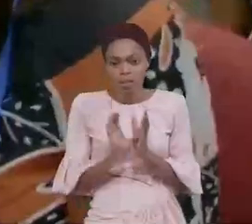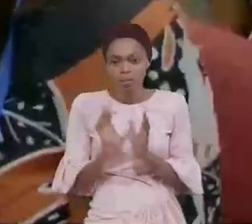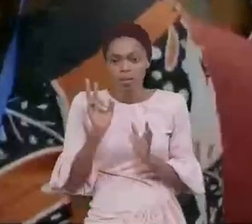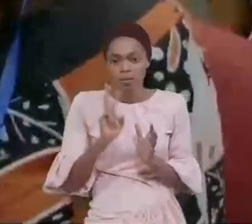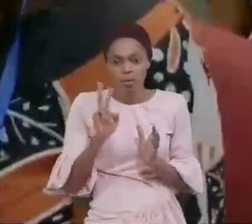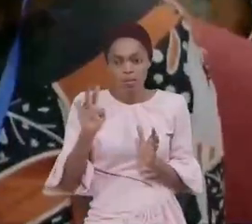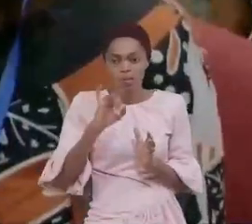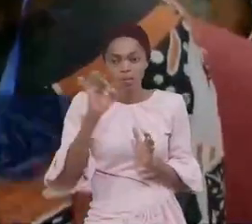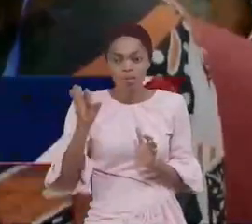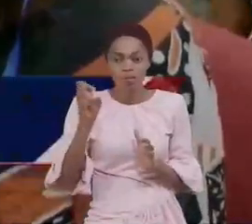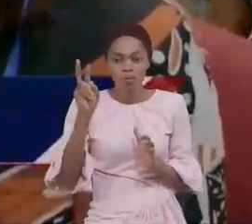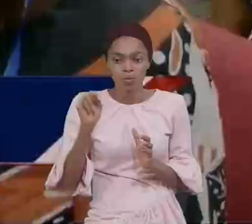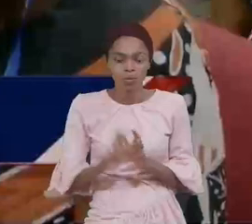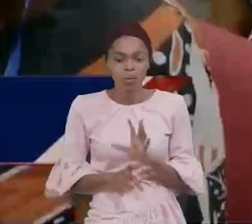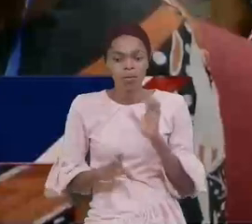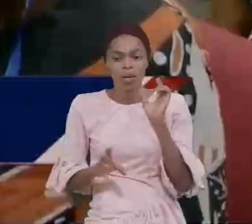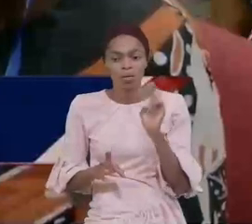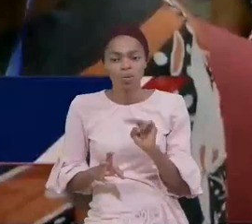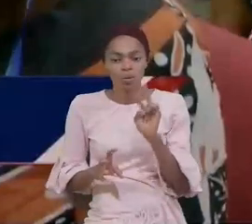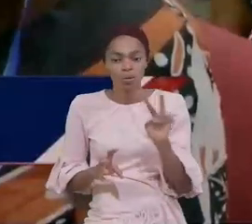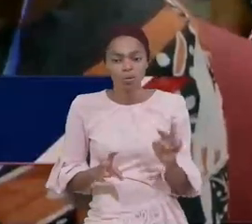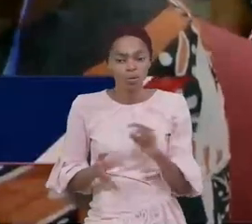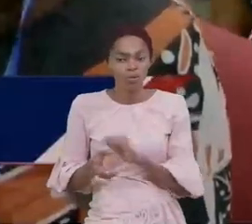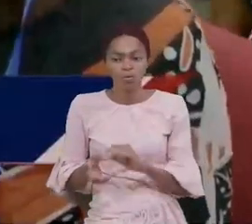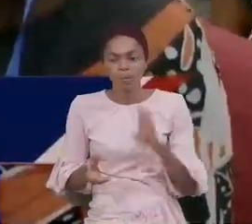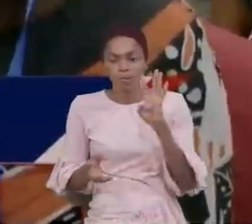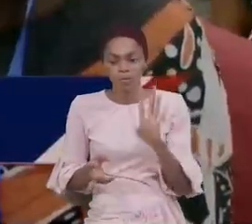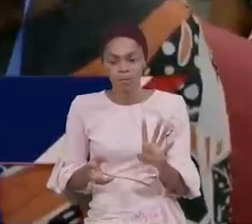put se tenir devant eux. Verset